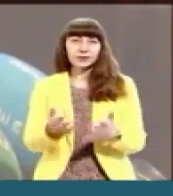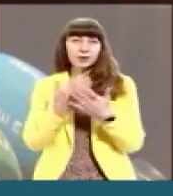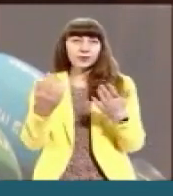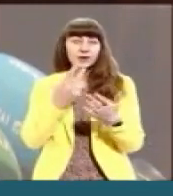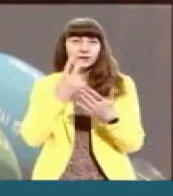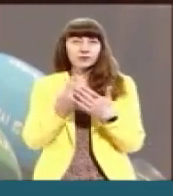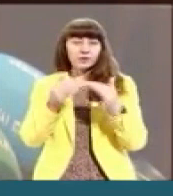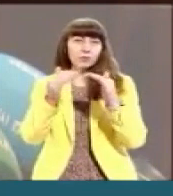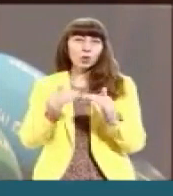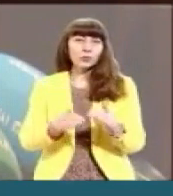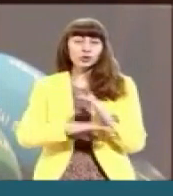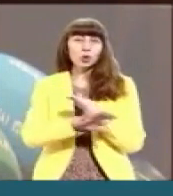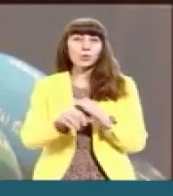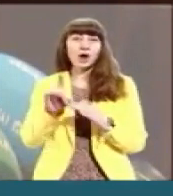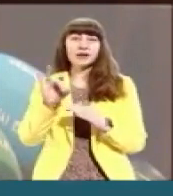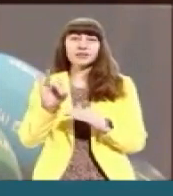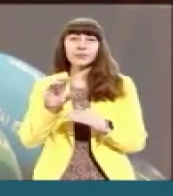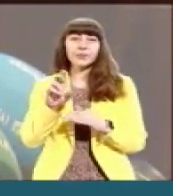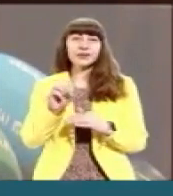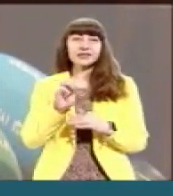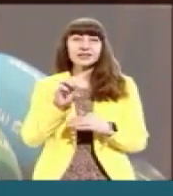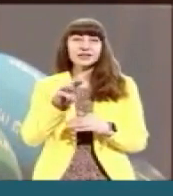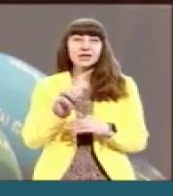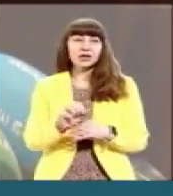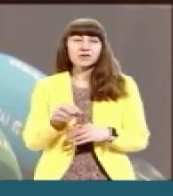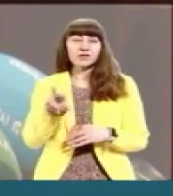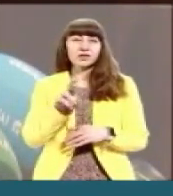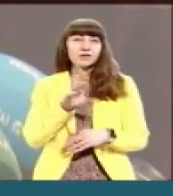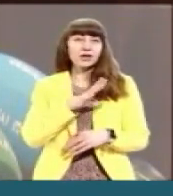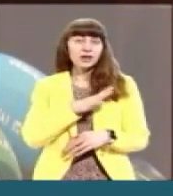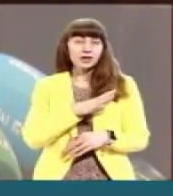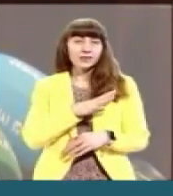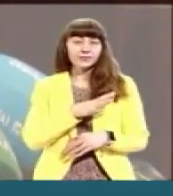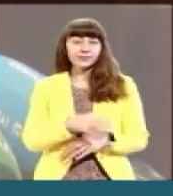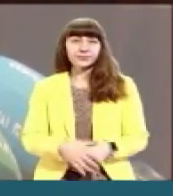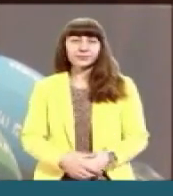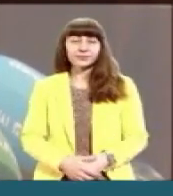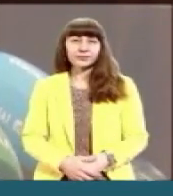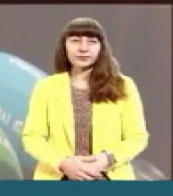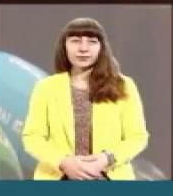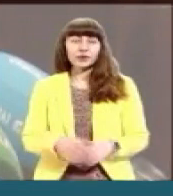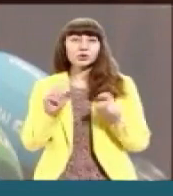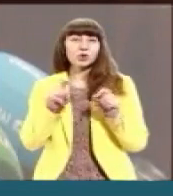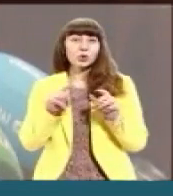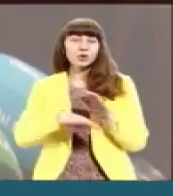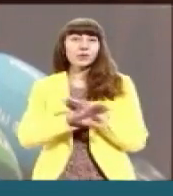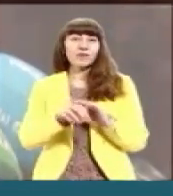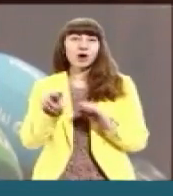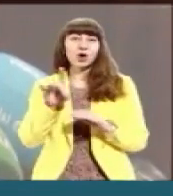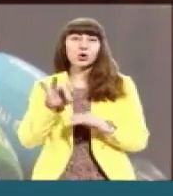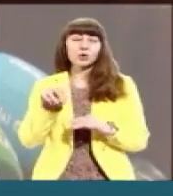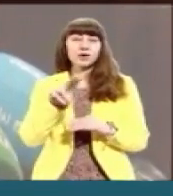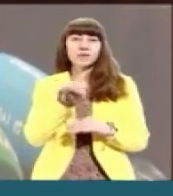как снижена добыча асбеста в январе месяце текущего года. Золотодобывающие руды